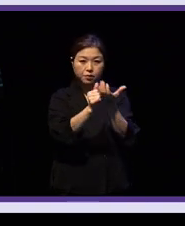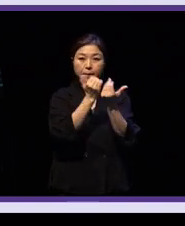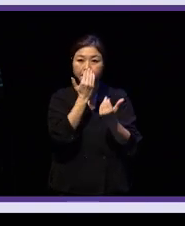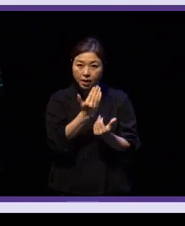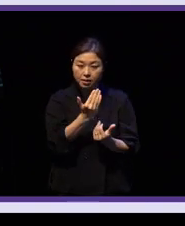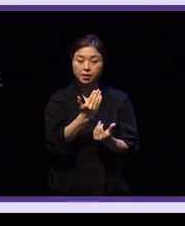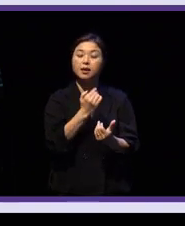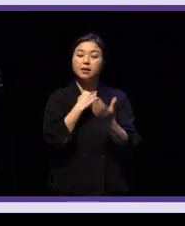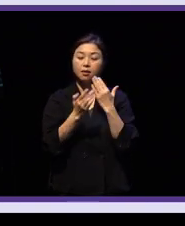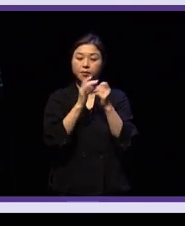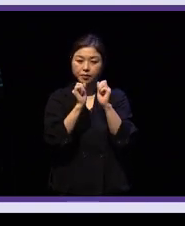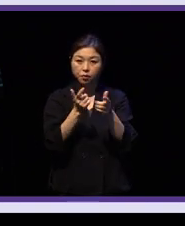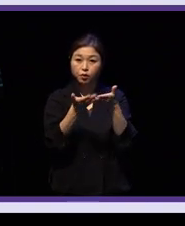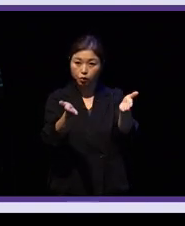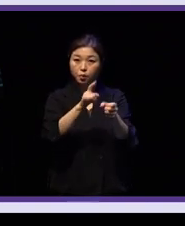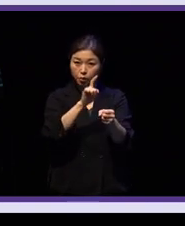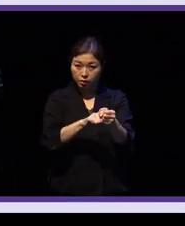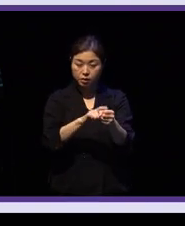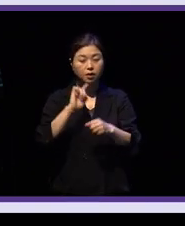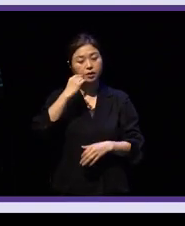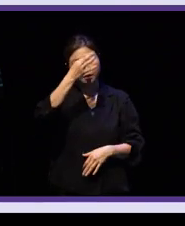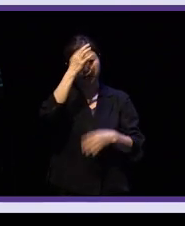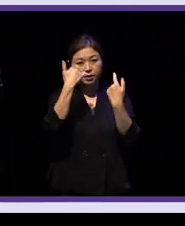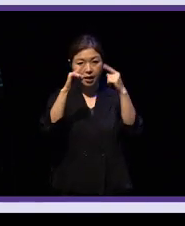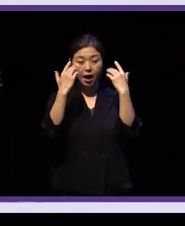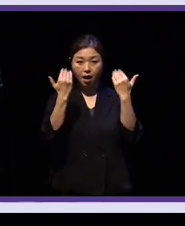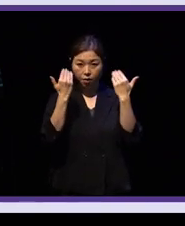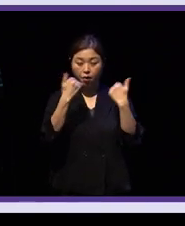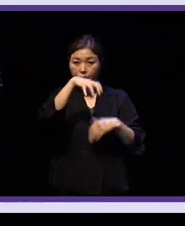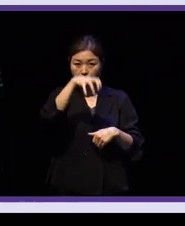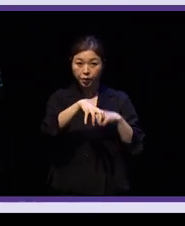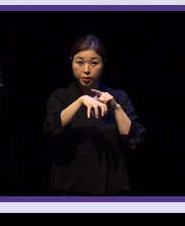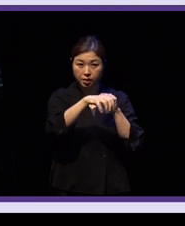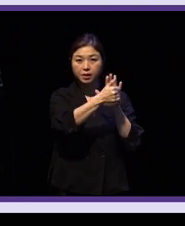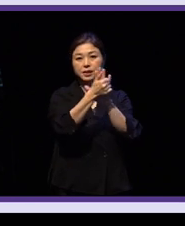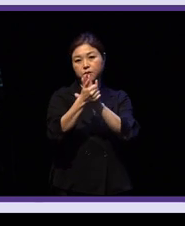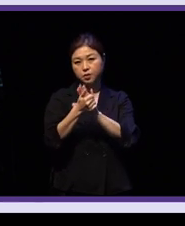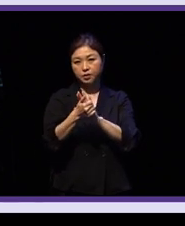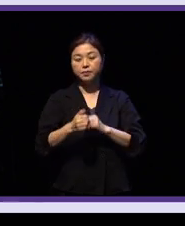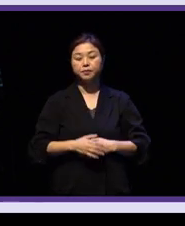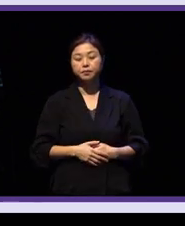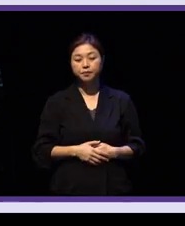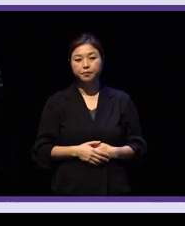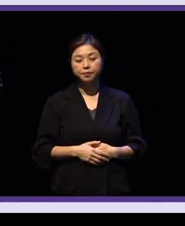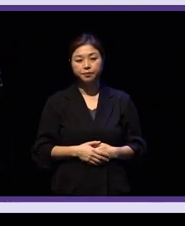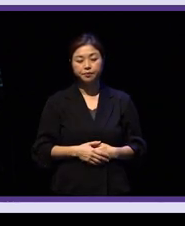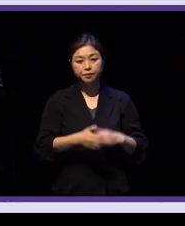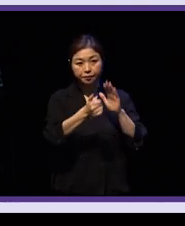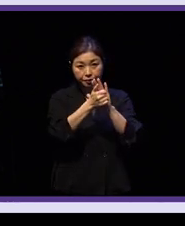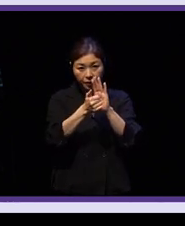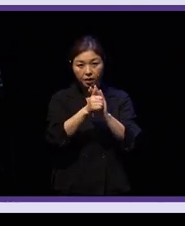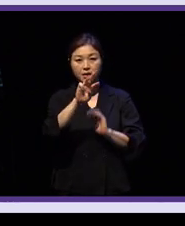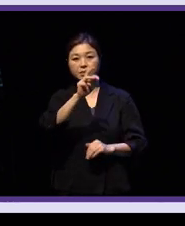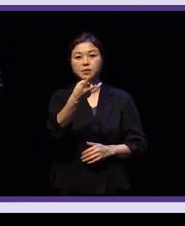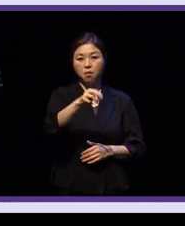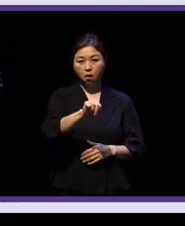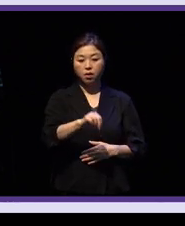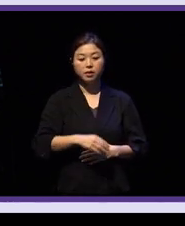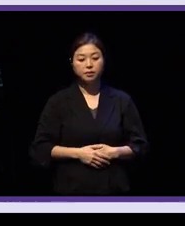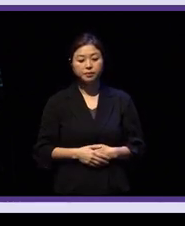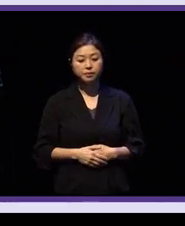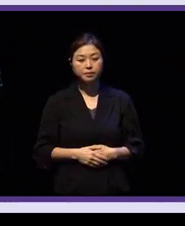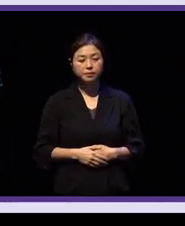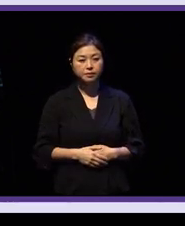경험 기회 제공을 위해 예술대학원 중심의 컨소시엄을 지원하는 사업입니다 지원예산은 30억원이고요